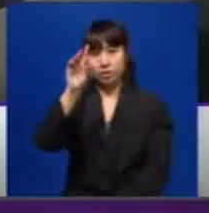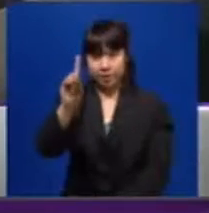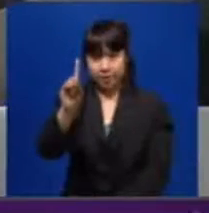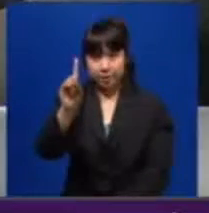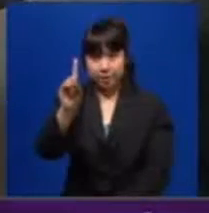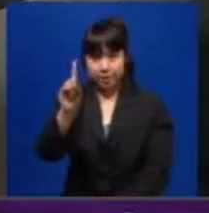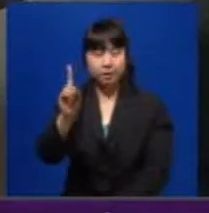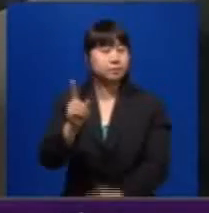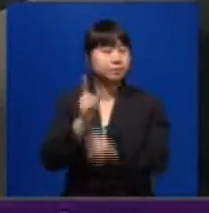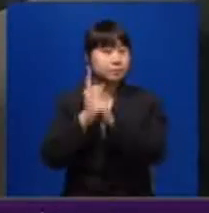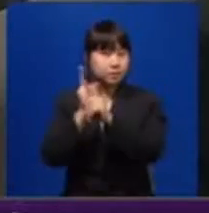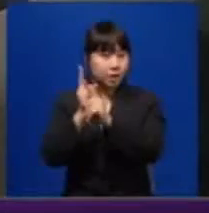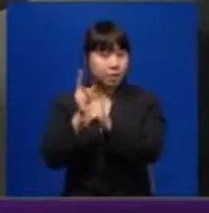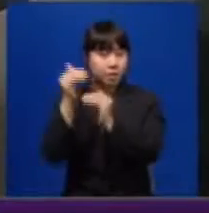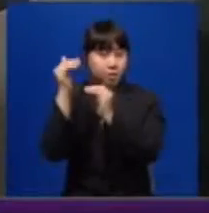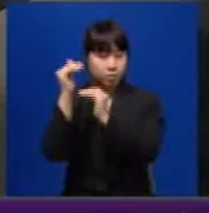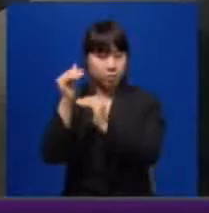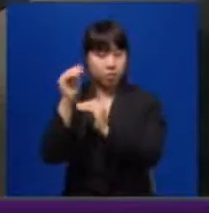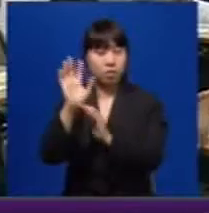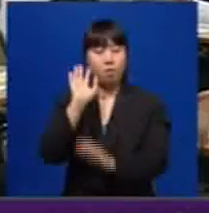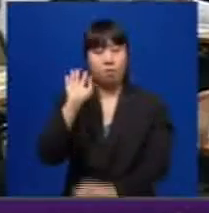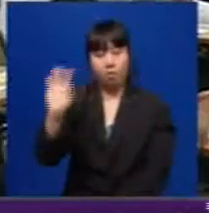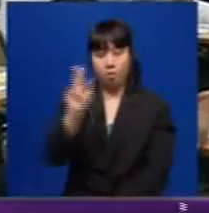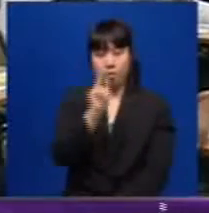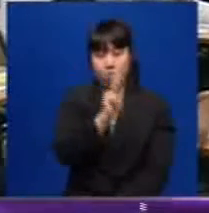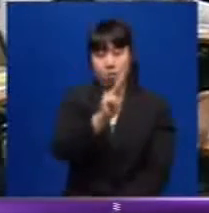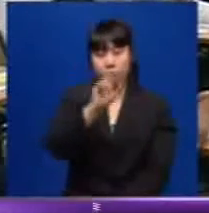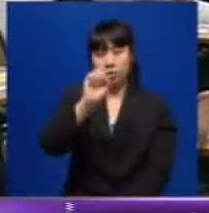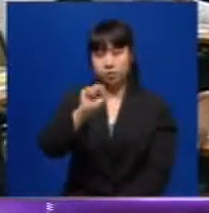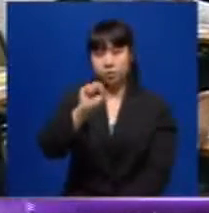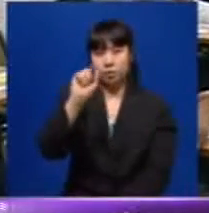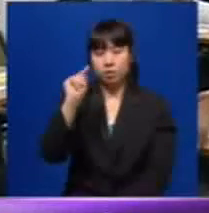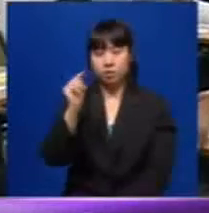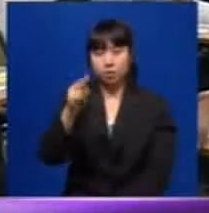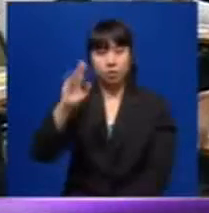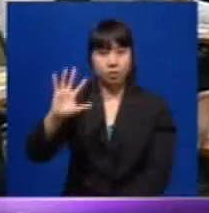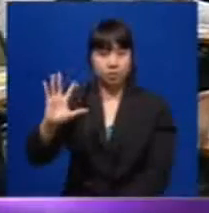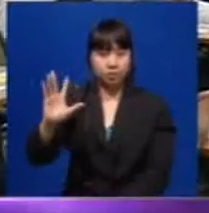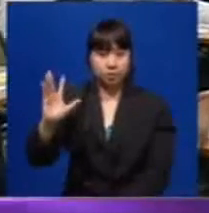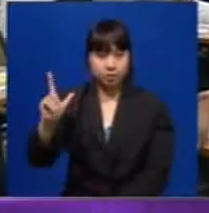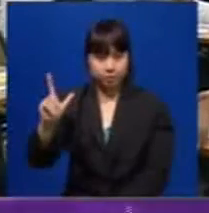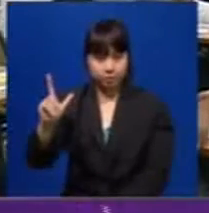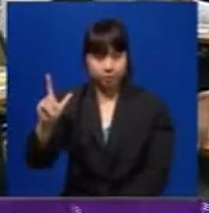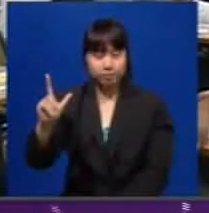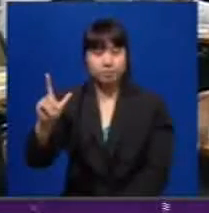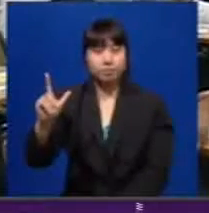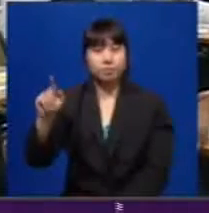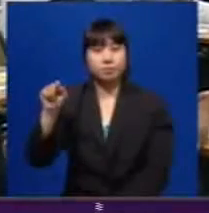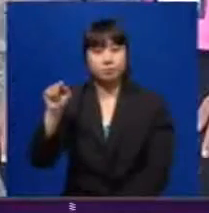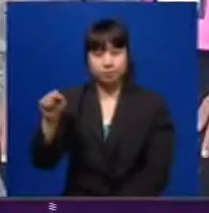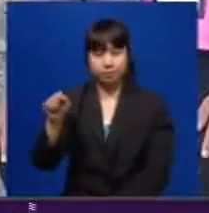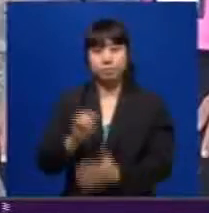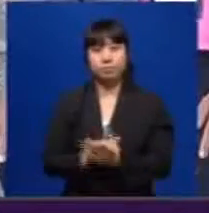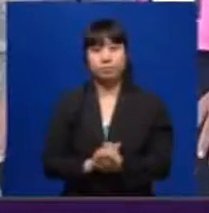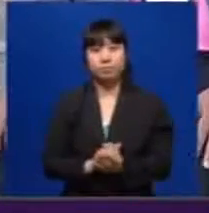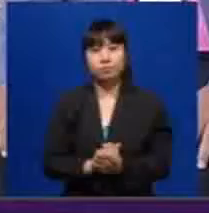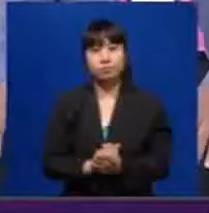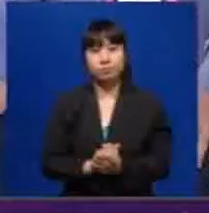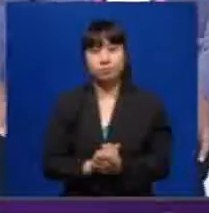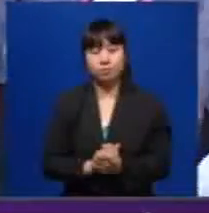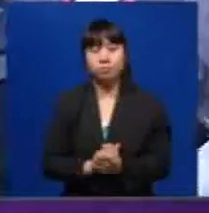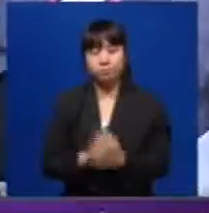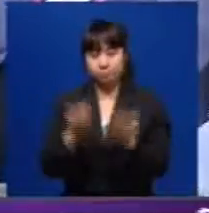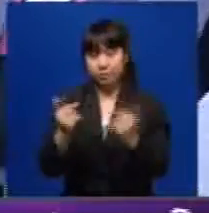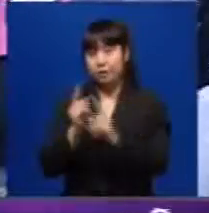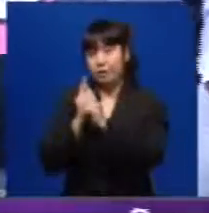พื่อตามข้อกำหนดของสำนักงานคณะกรรมการกิจการกระจายเสียงกิจการโทรทัศน์และกิจการโทรคมนาคมแห่งชาติหรือกส